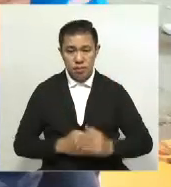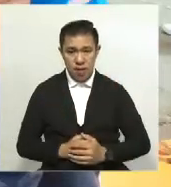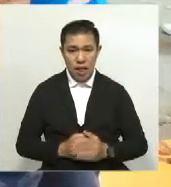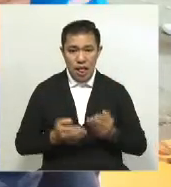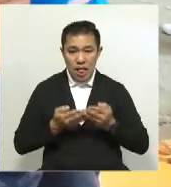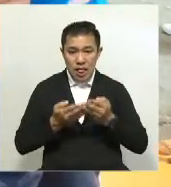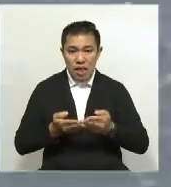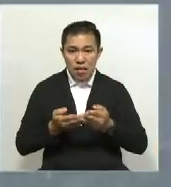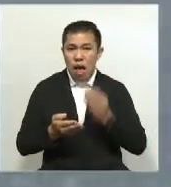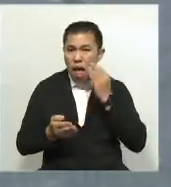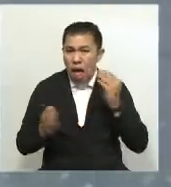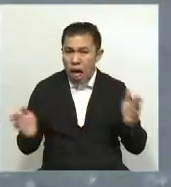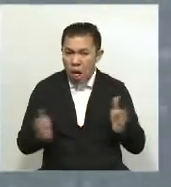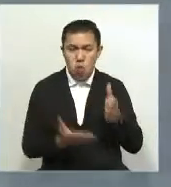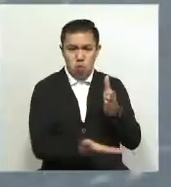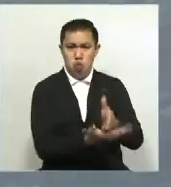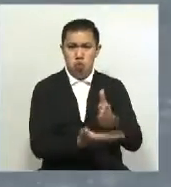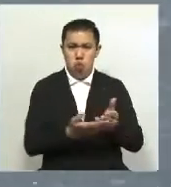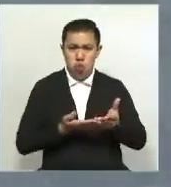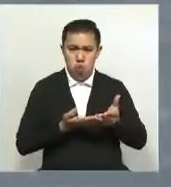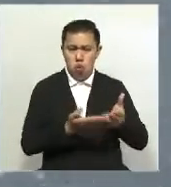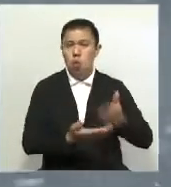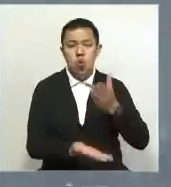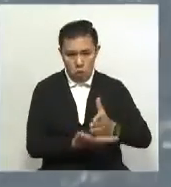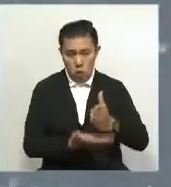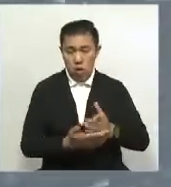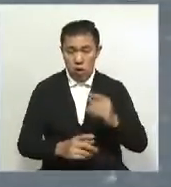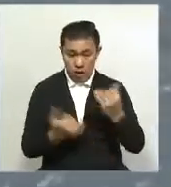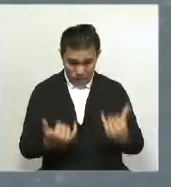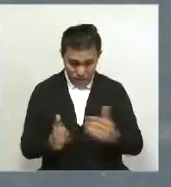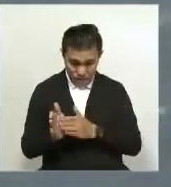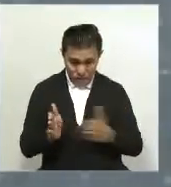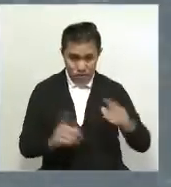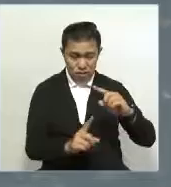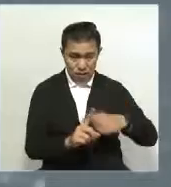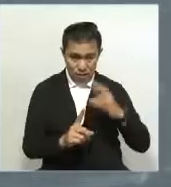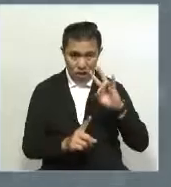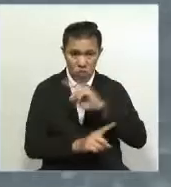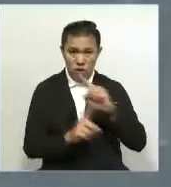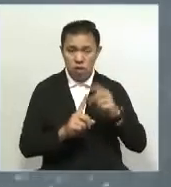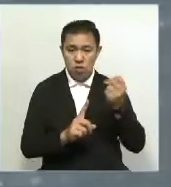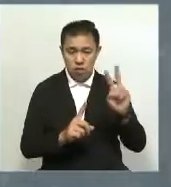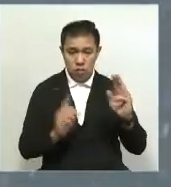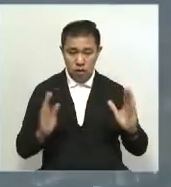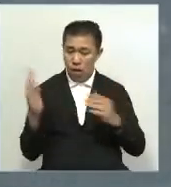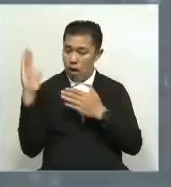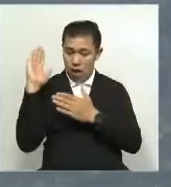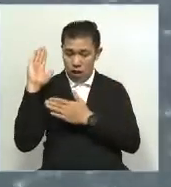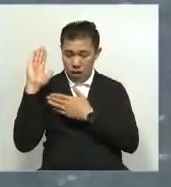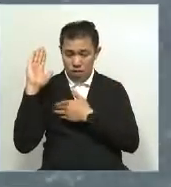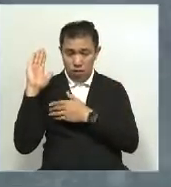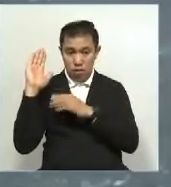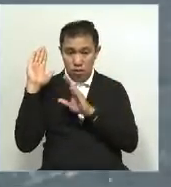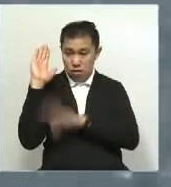เรือเล็กควรงดออกจากฝั่งตั้งแต่วันนี้ไปจนถึง12กรกฎาคมค่ะเช่นเดียวกับฝั่งอ่าวไทยตั้งแต่